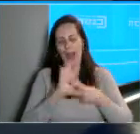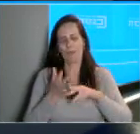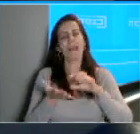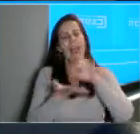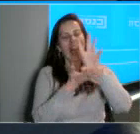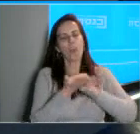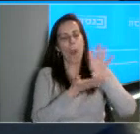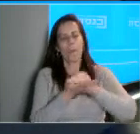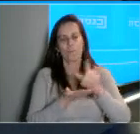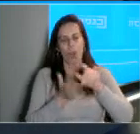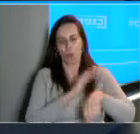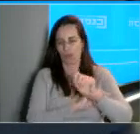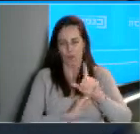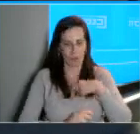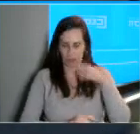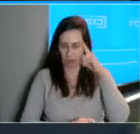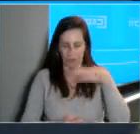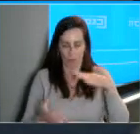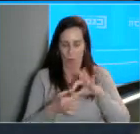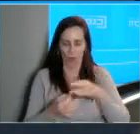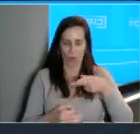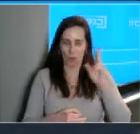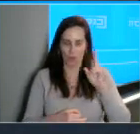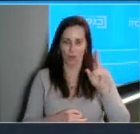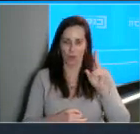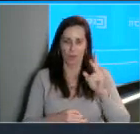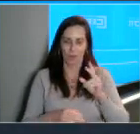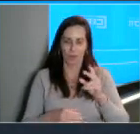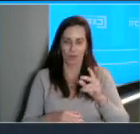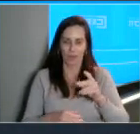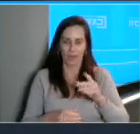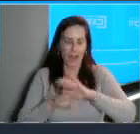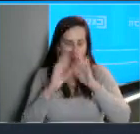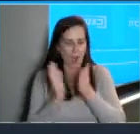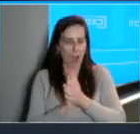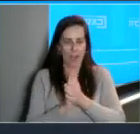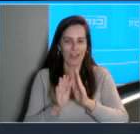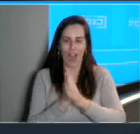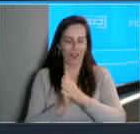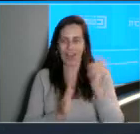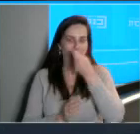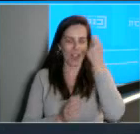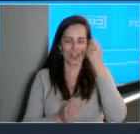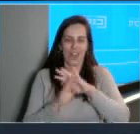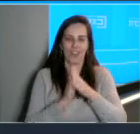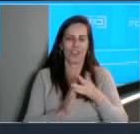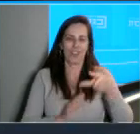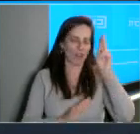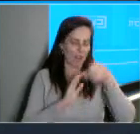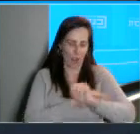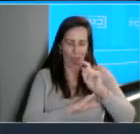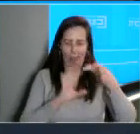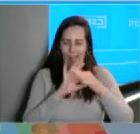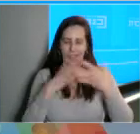לפוליטיקה מאשר לכדורגל. בכלל, אני חושב שהייתי מחובר יותר לכל דבר, לטונה, לרעשנים, לזה מאשר